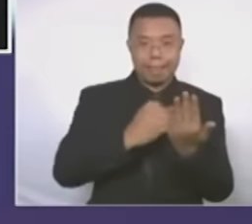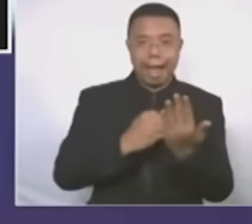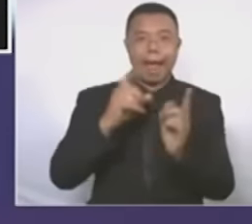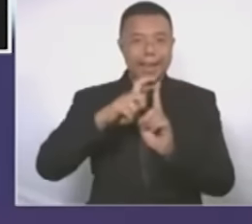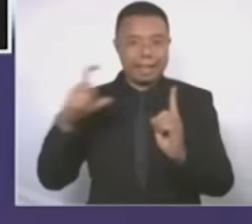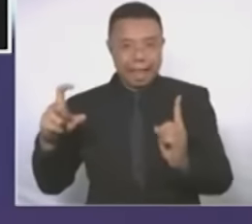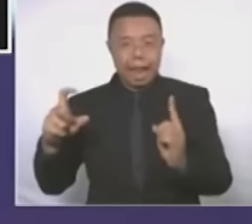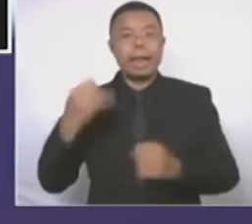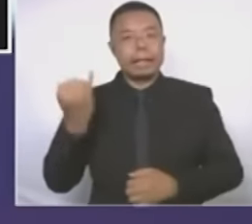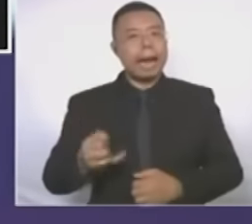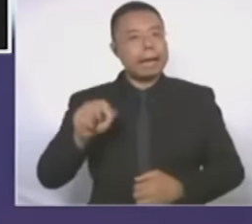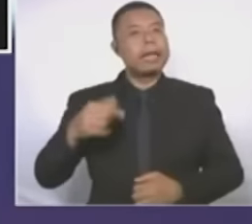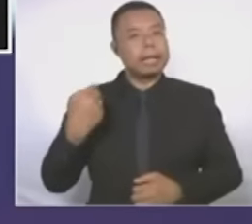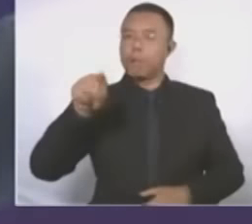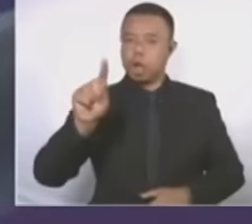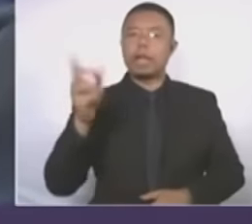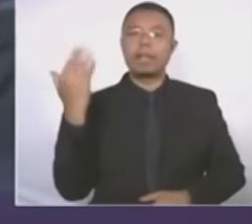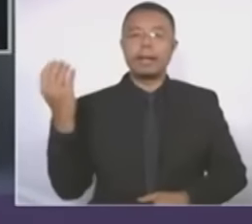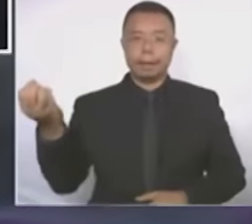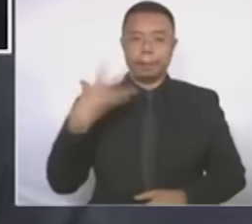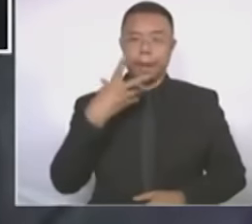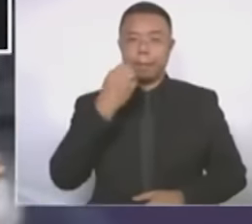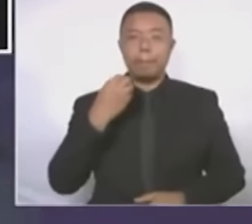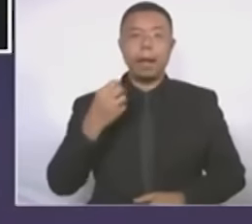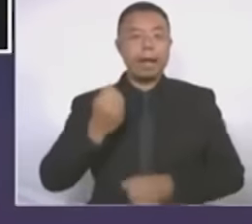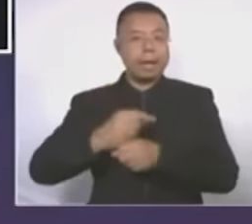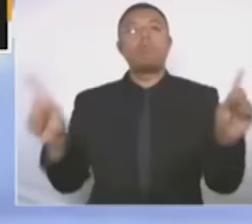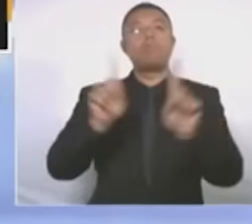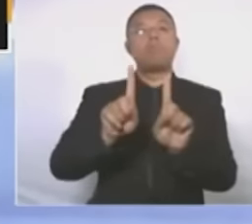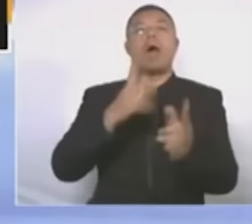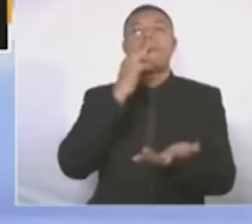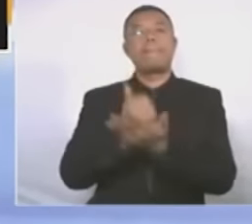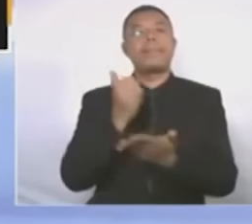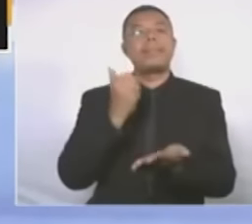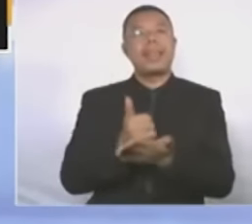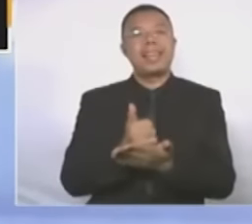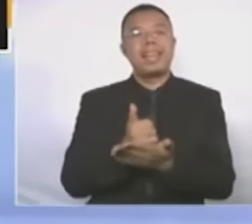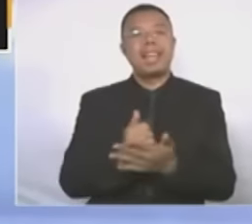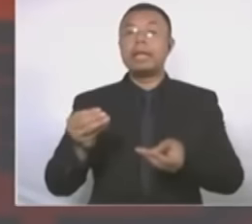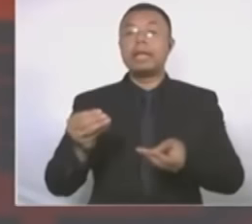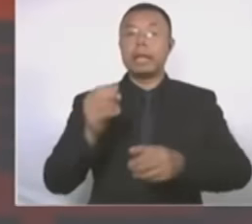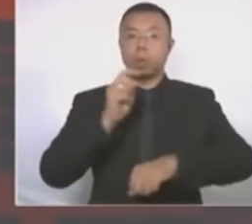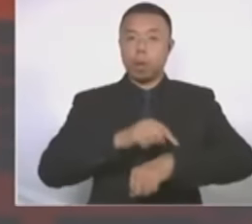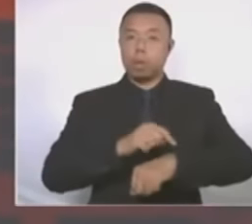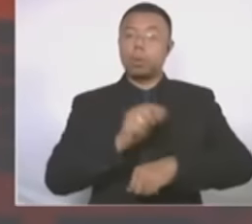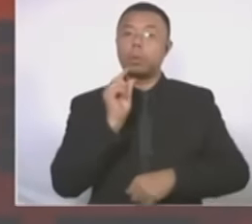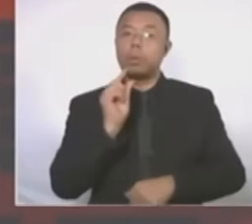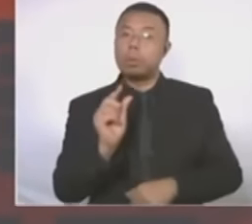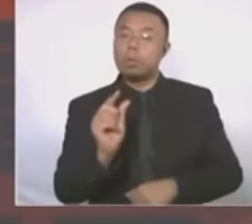pembangunan berkelanjutan dan lingkungan hidup, sumber daya alam dan energi, pangan, agraria, masyarakat adat, dan